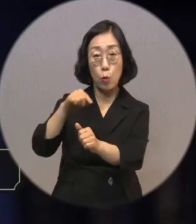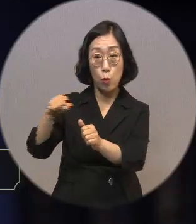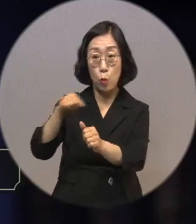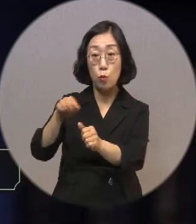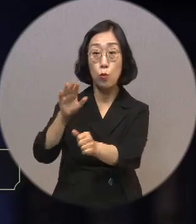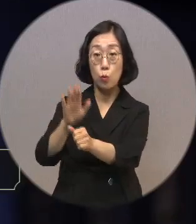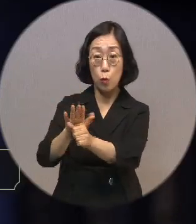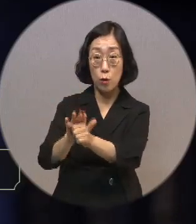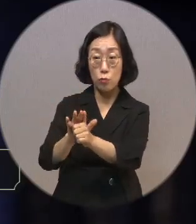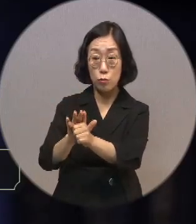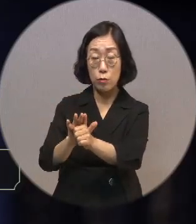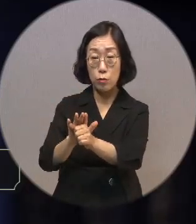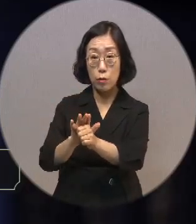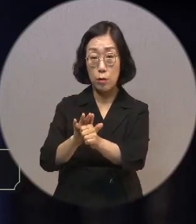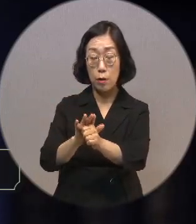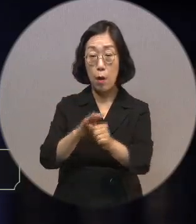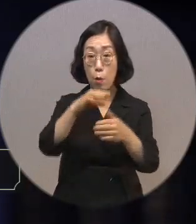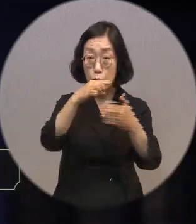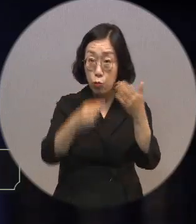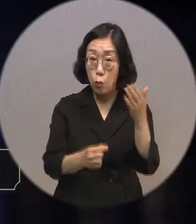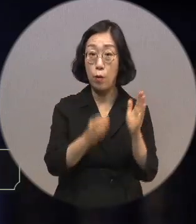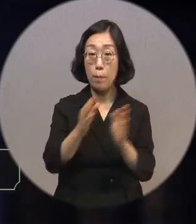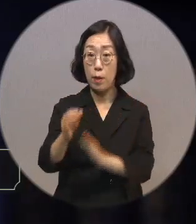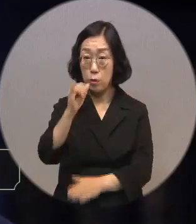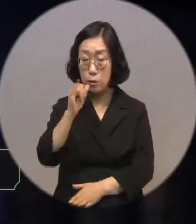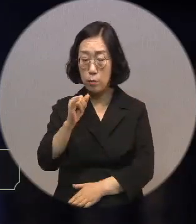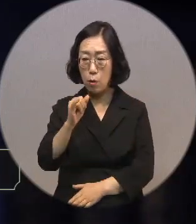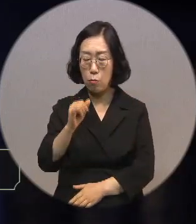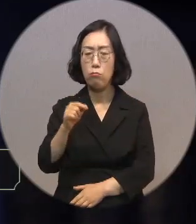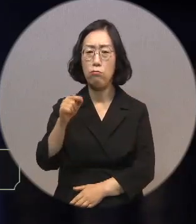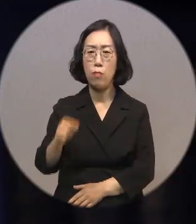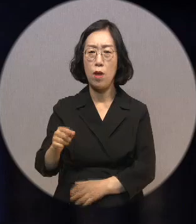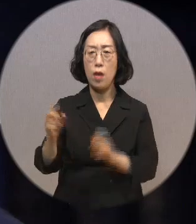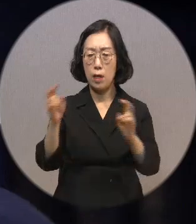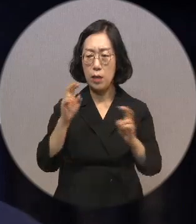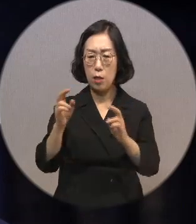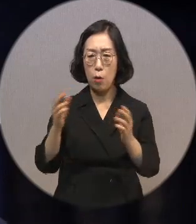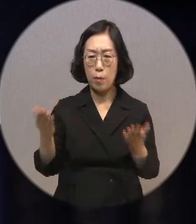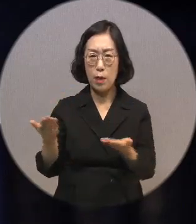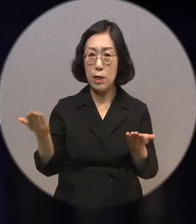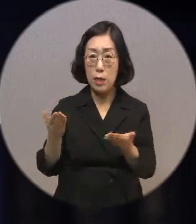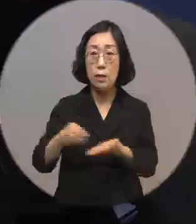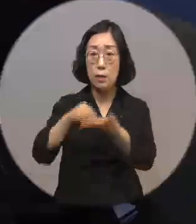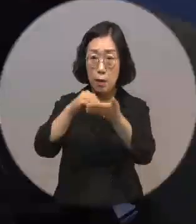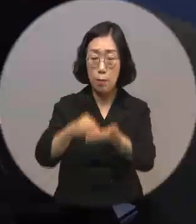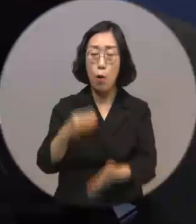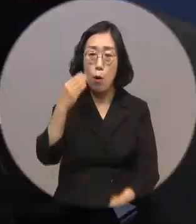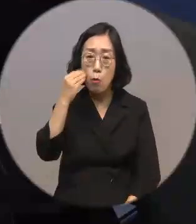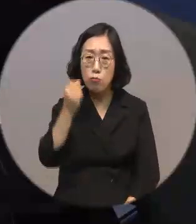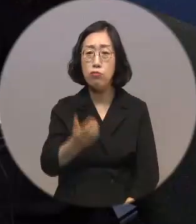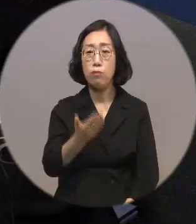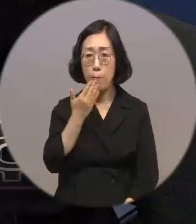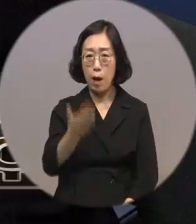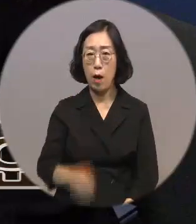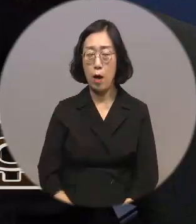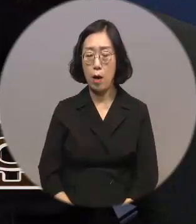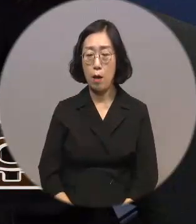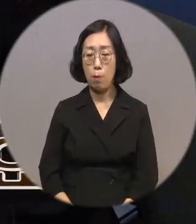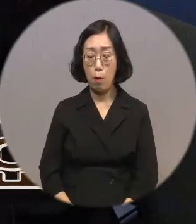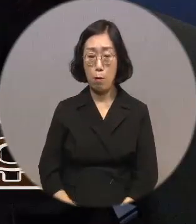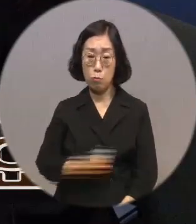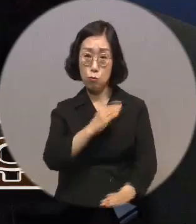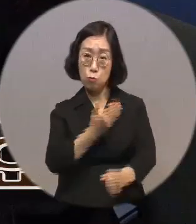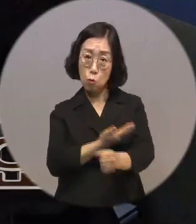오히려 북에서 온 역량 있는 분들이 남한 기업에 적응하는 데 훨씬 도움이 되죠. 안 그러면 역량이 있어도 들어가는 순간 자기는